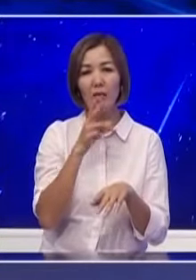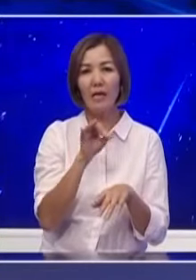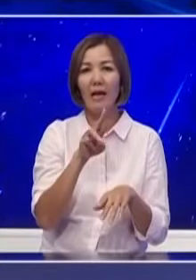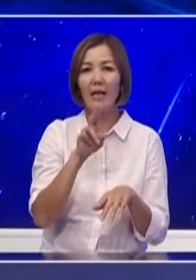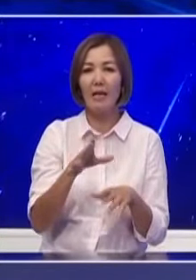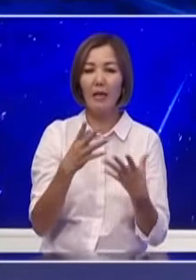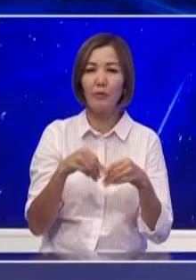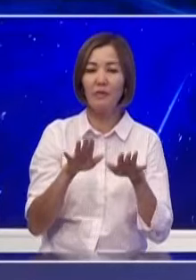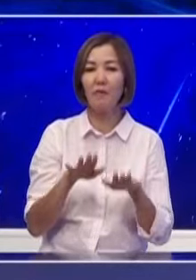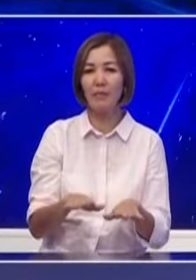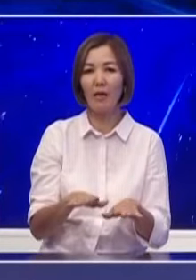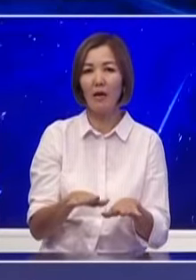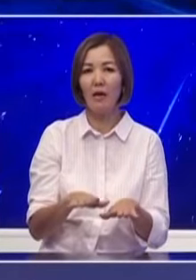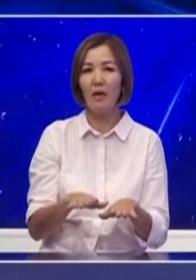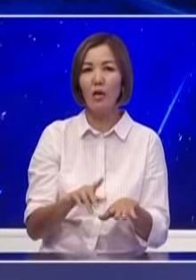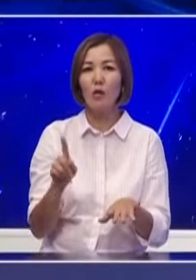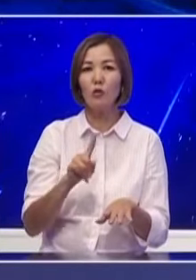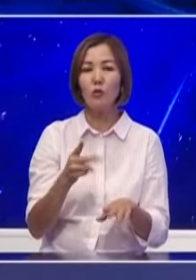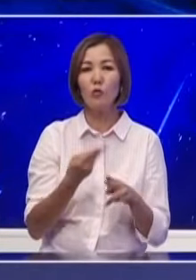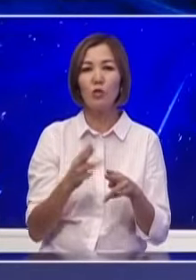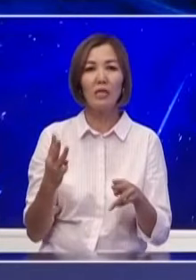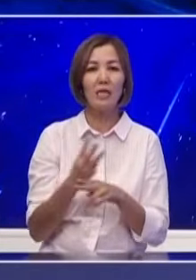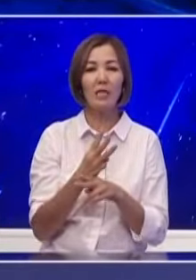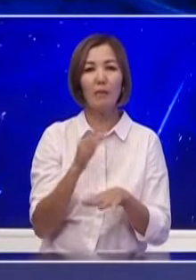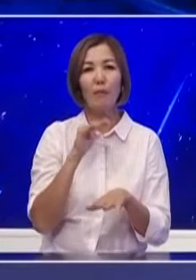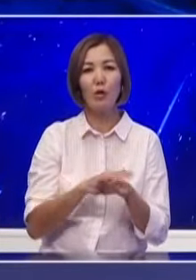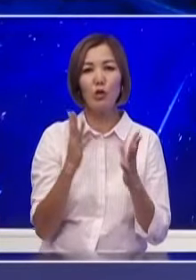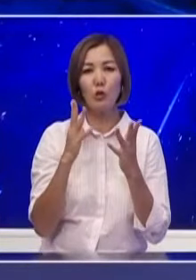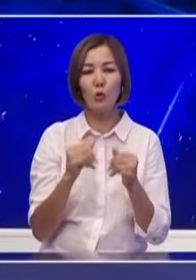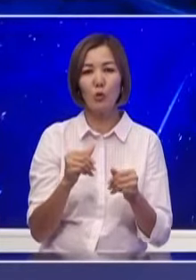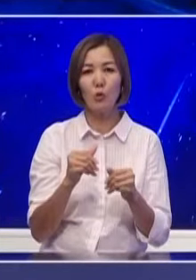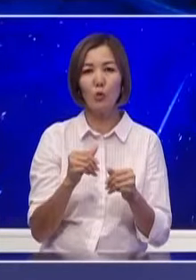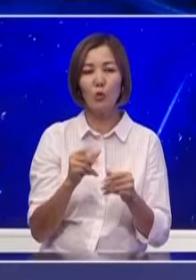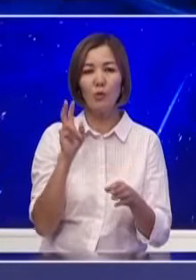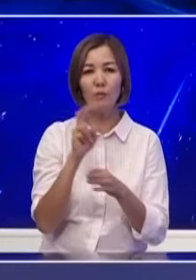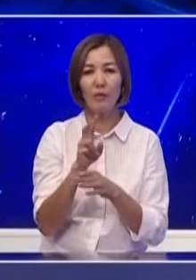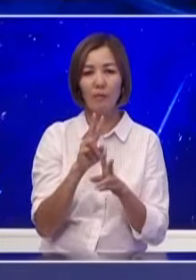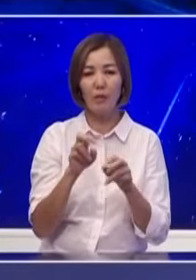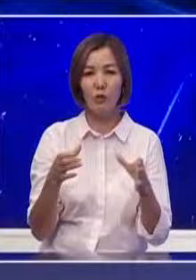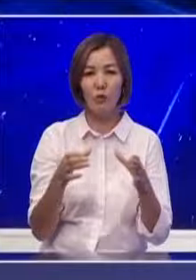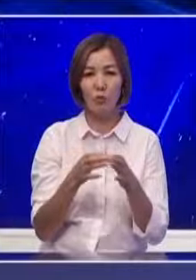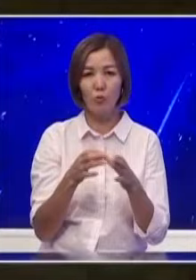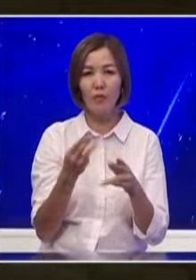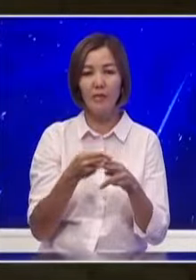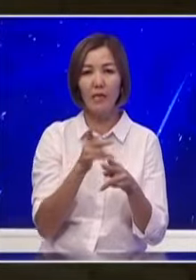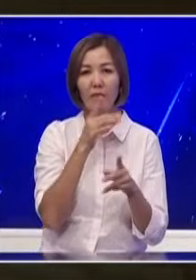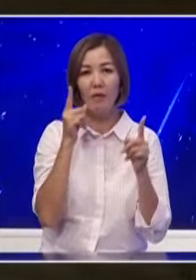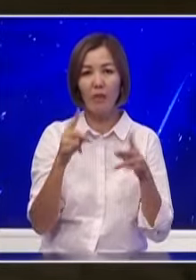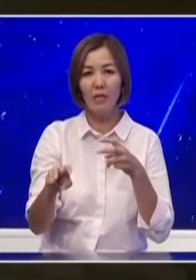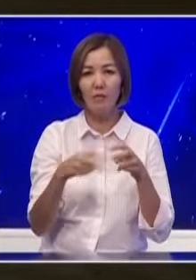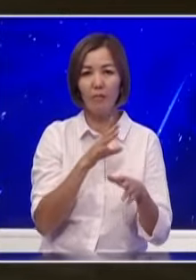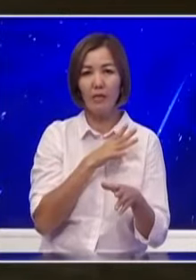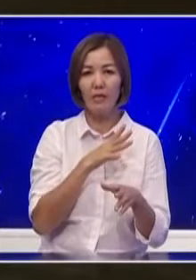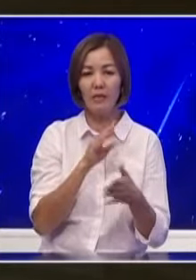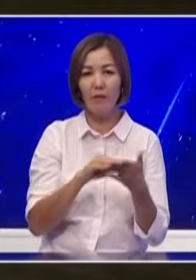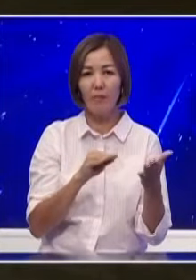курения кальяна в общественных местах. Отметим, что это уже третий по счету специальный выезд мониторинговой группы. За это время на